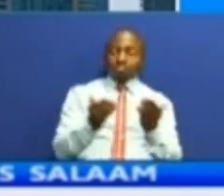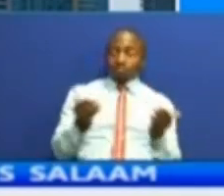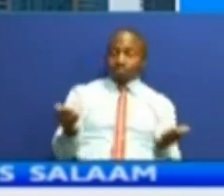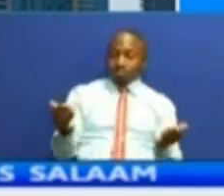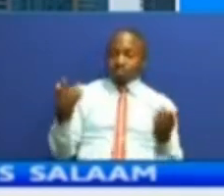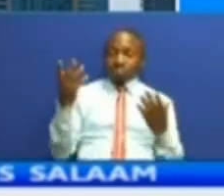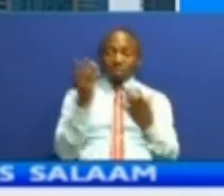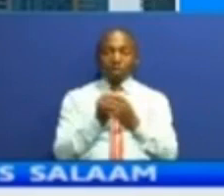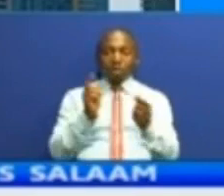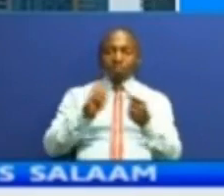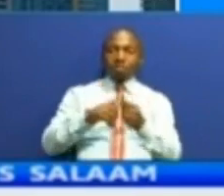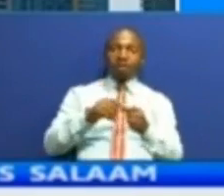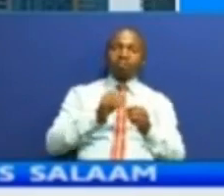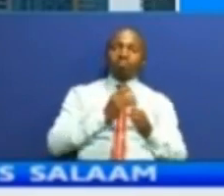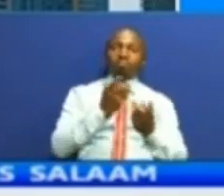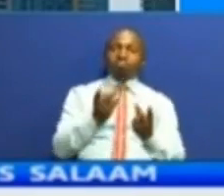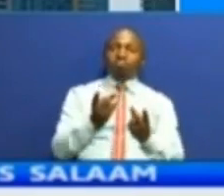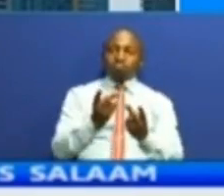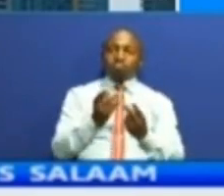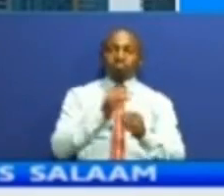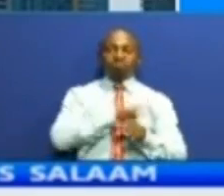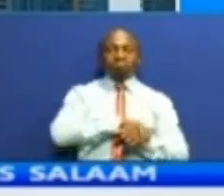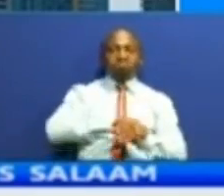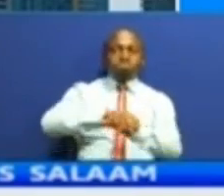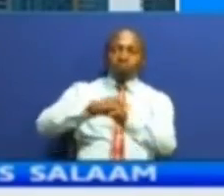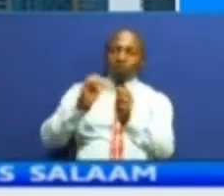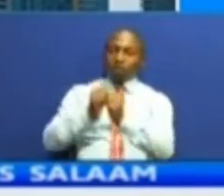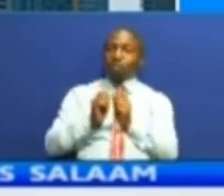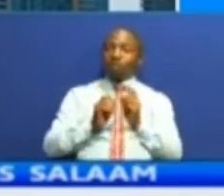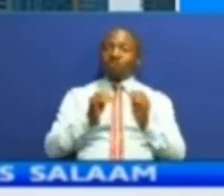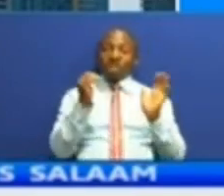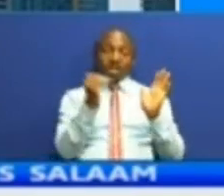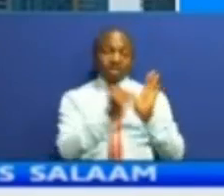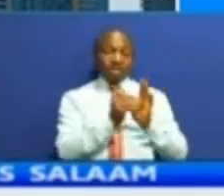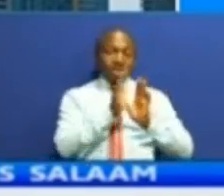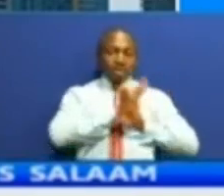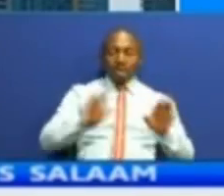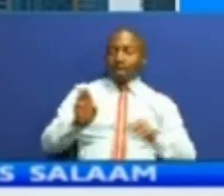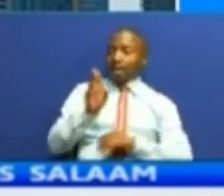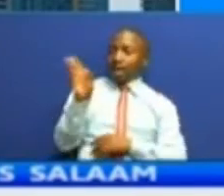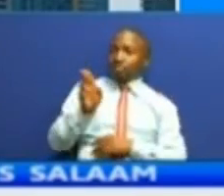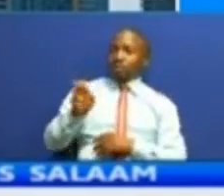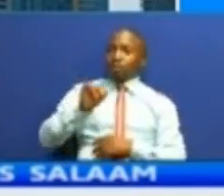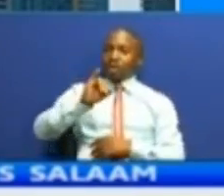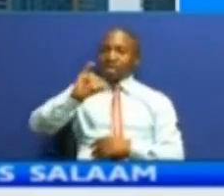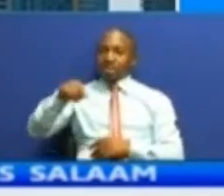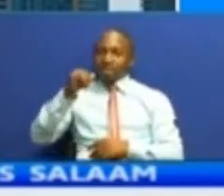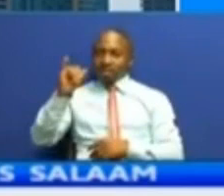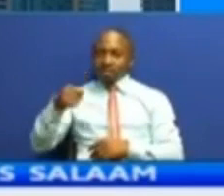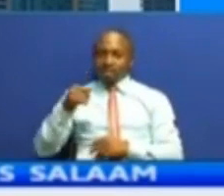ikiwemo kumfikisha kwenye hivi vyombo vya sheria. Na tayari halmashauri ya jiji